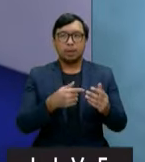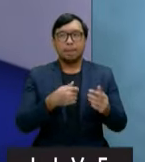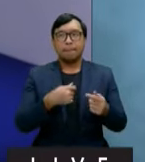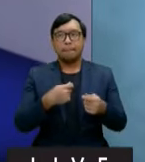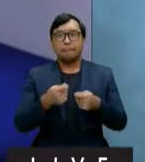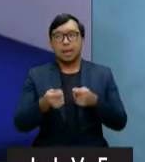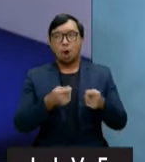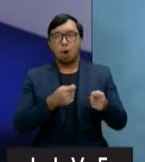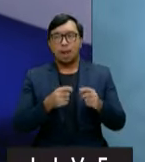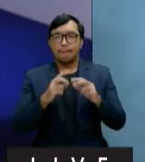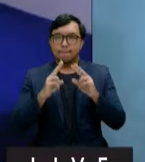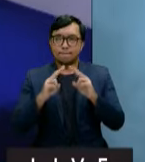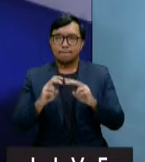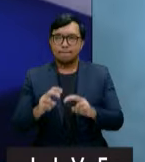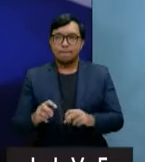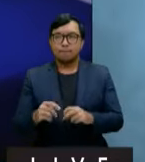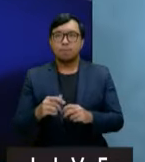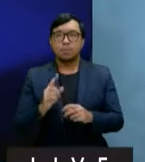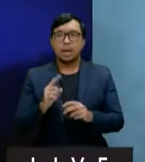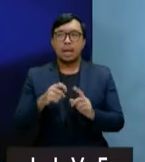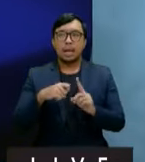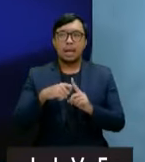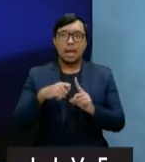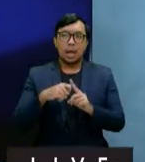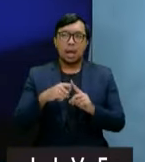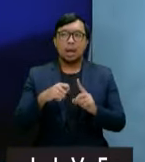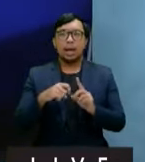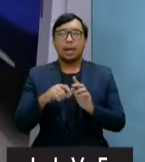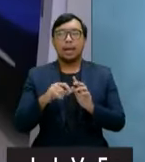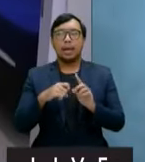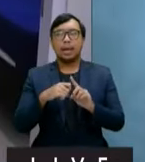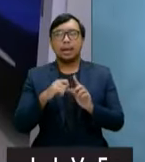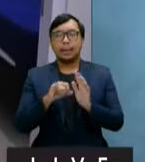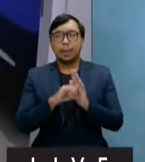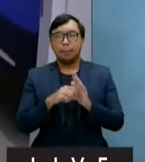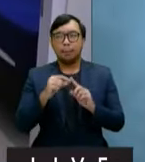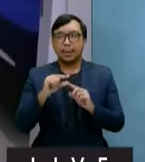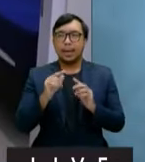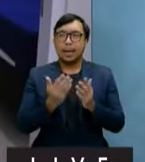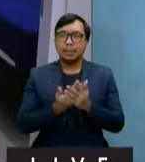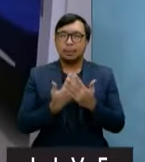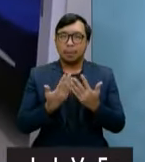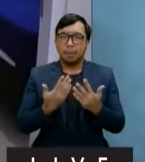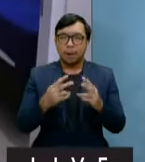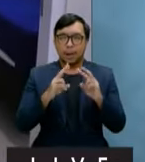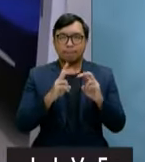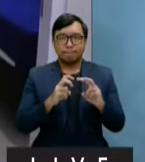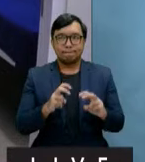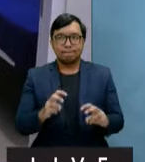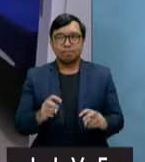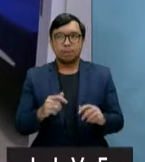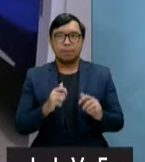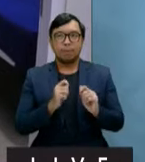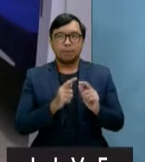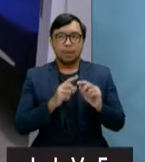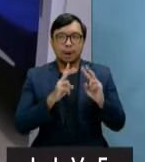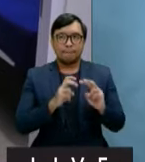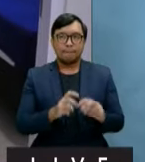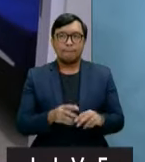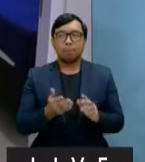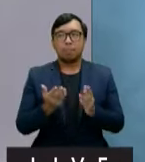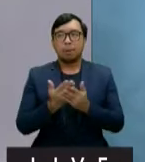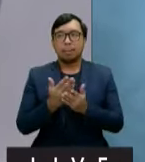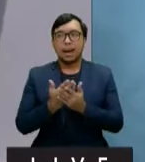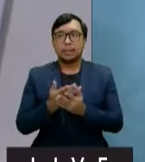KTP, KK dan juga penghasilan, sehingga nantinya pengelola dari rusun Pasar Rumput akan melakukan verifikasi, dan nantinya